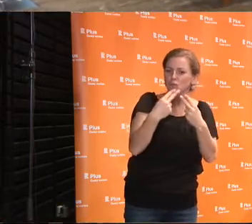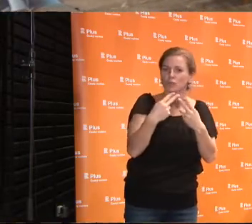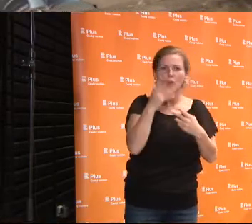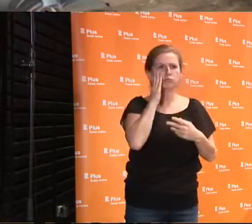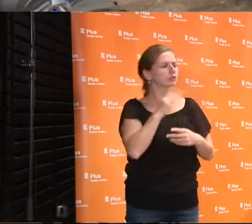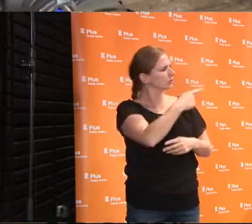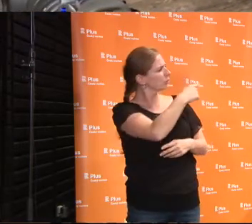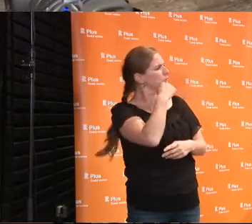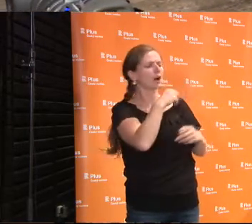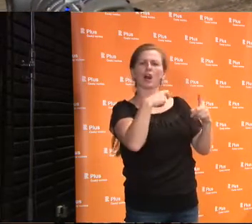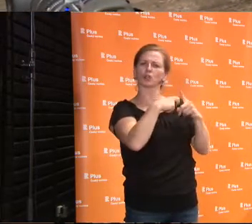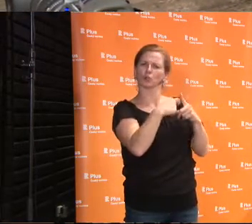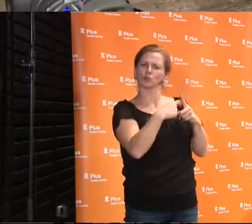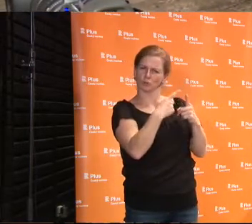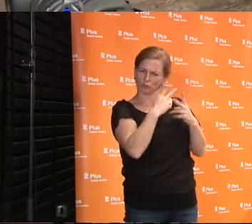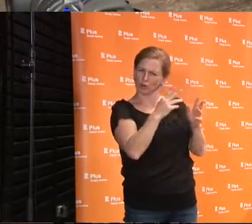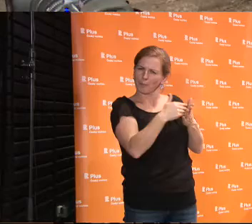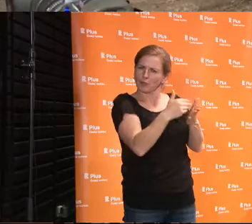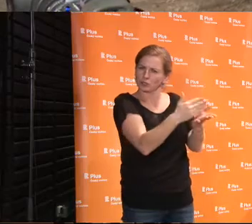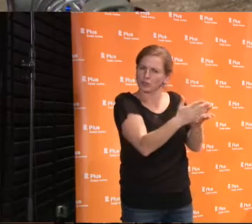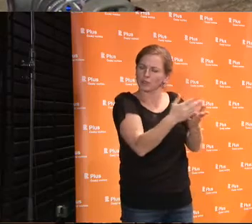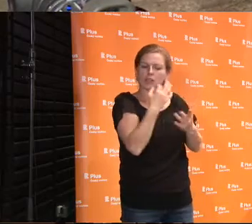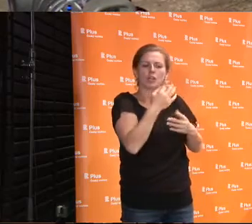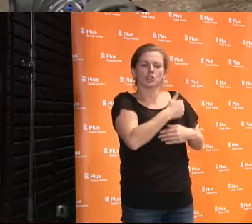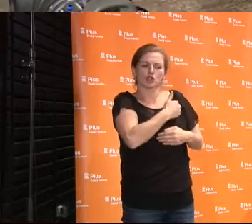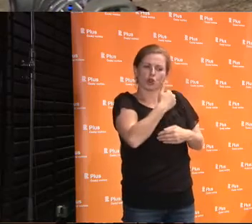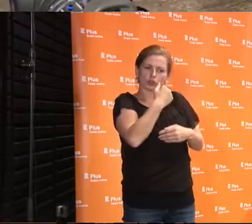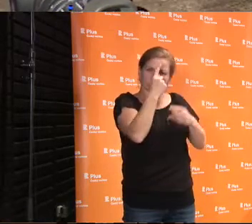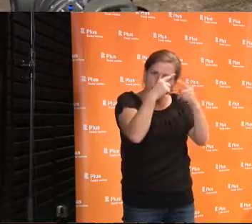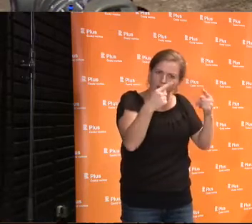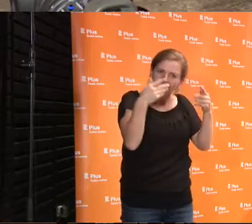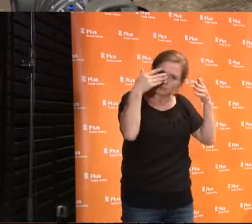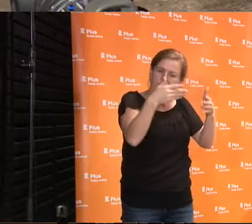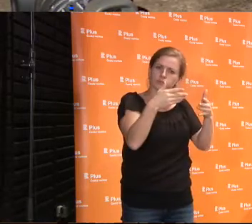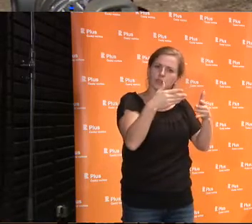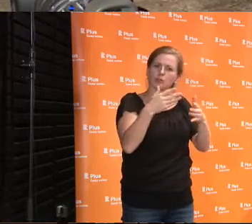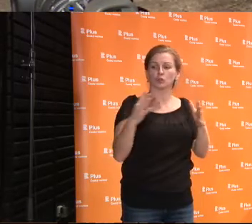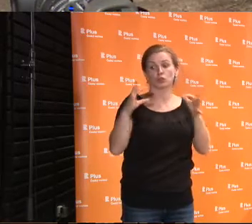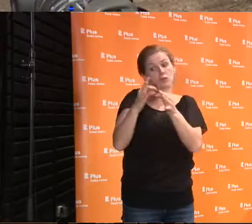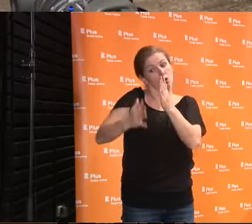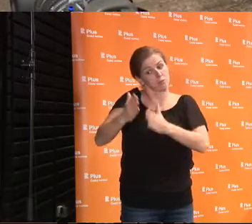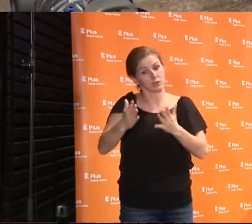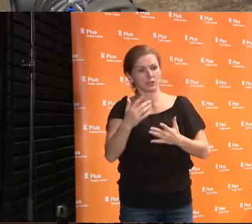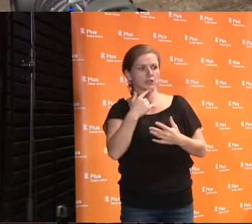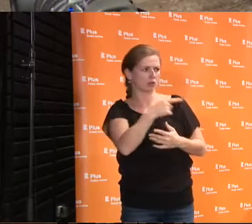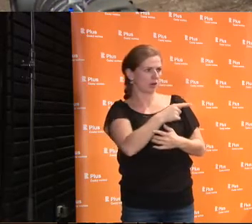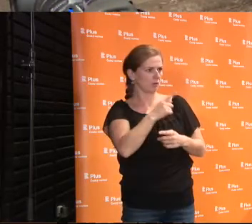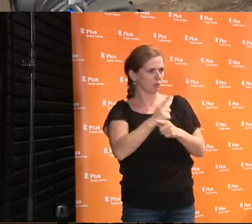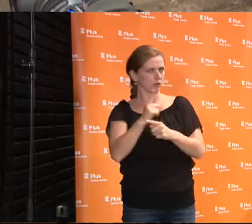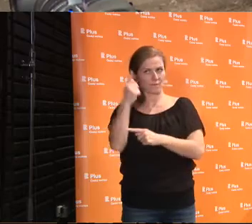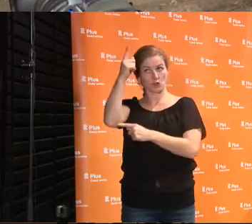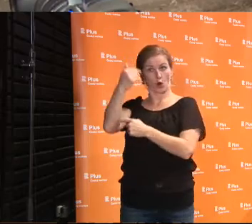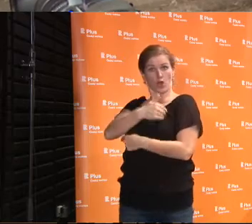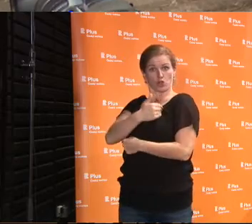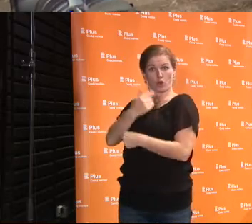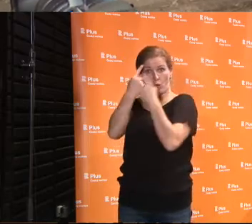se bavíme o školství a o vzdělávání směrem právě k robotizaci a k novým technologiím, tak jestli nemáme na mysli primárně vysoké školy, ale jestli ten problém